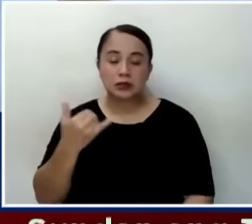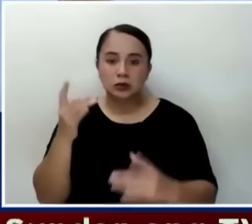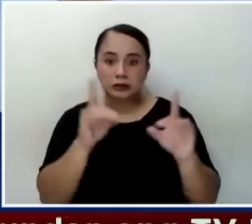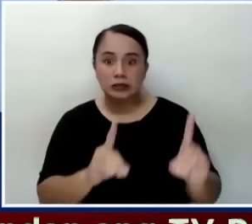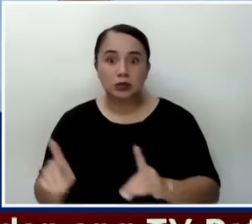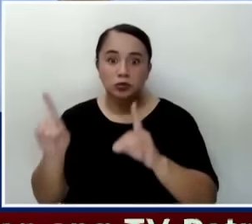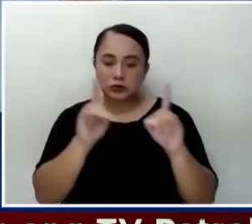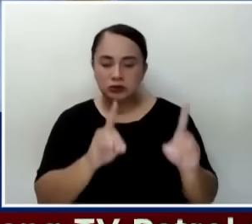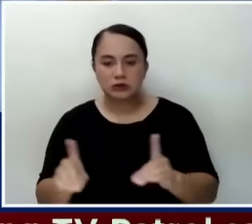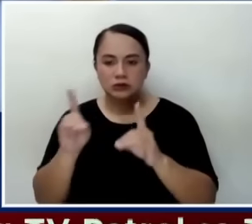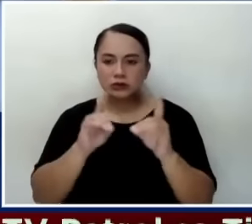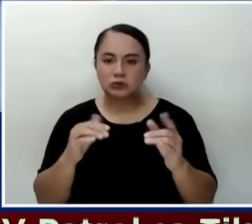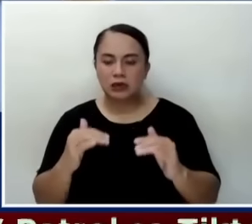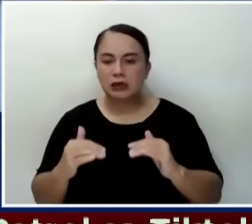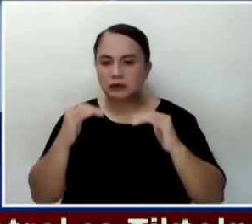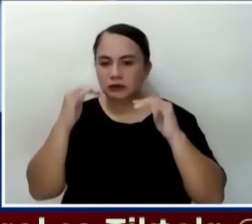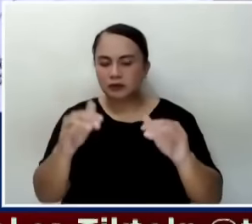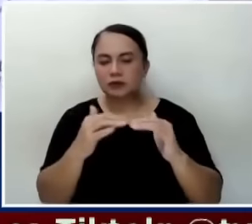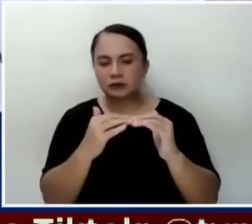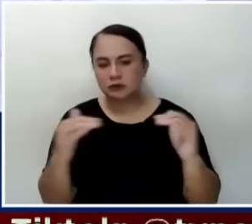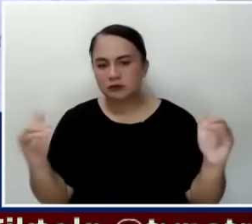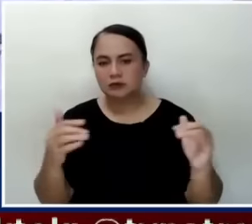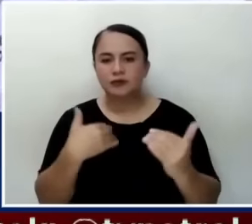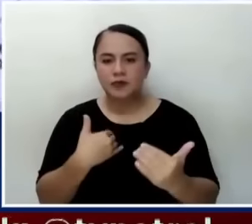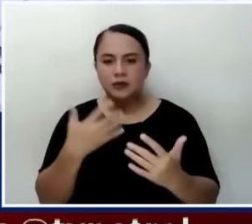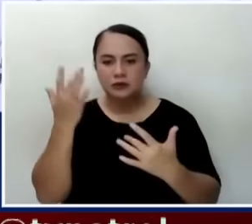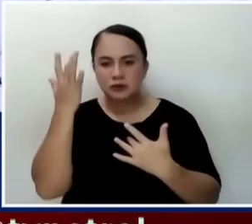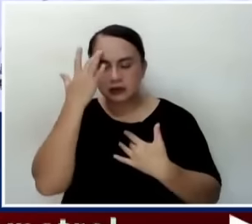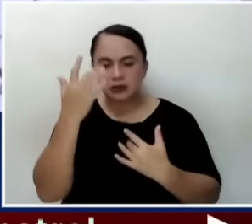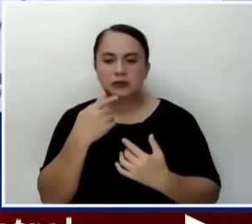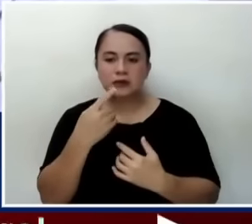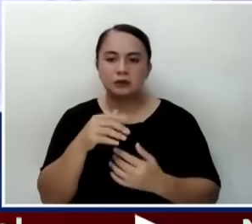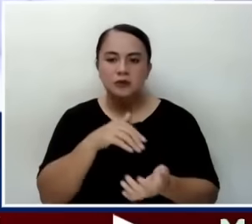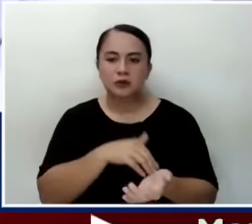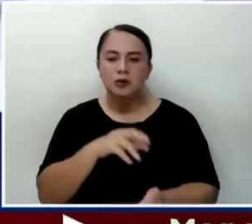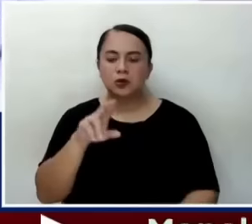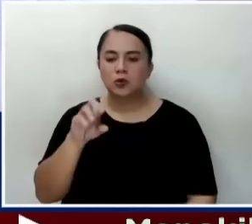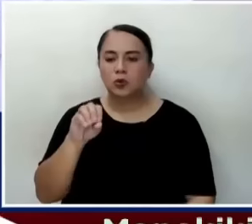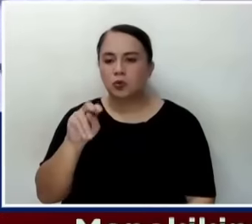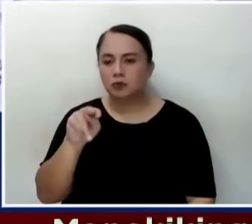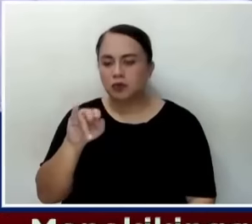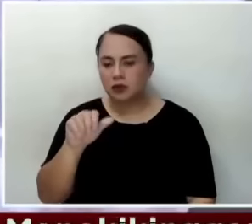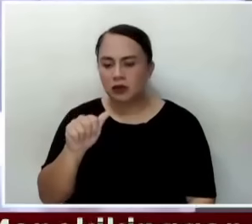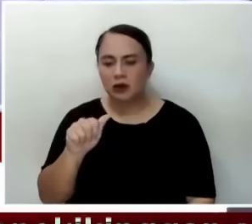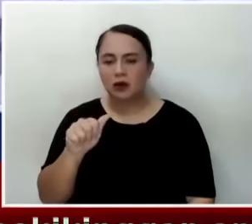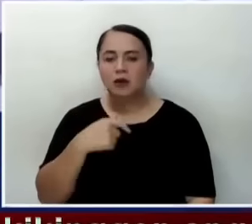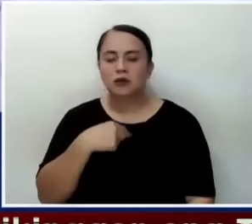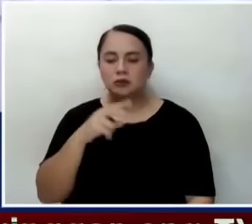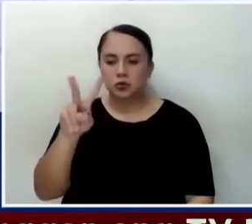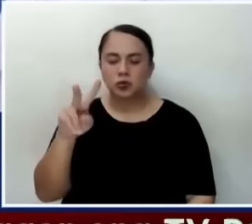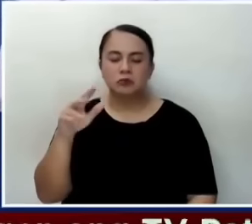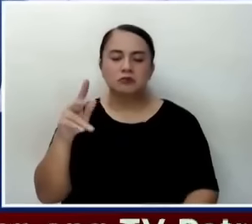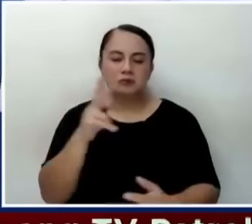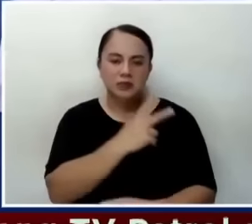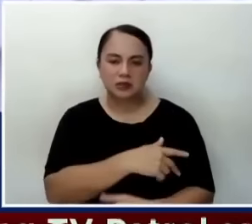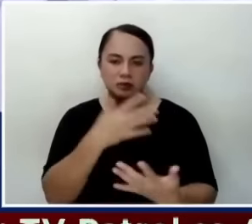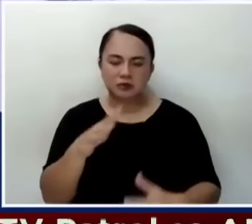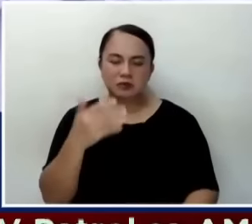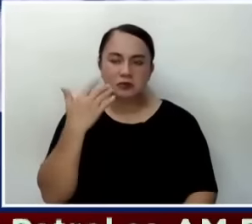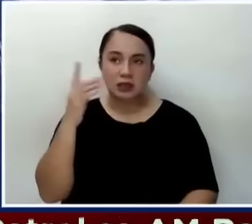na nasa advanced stage na ang sakit. Ayon kay Dr. Romina Dangilan, 2 pasyente nila ang namatay nitong nakaraang